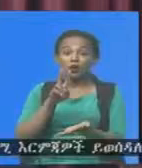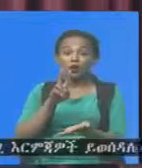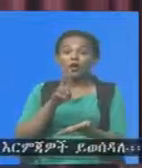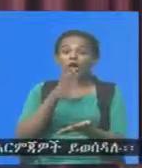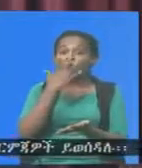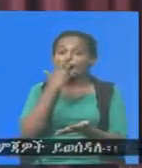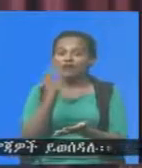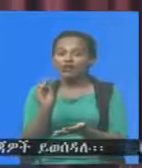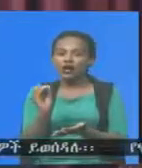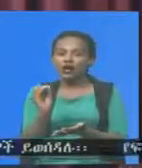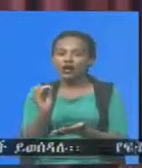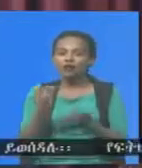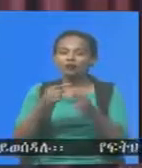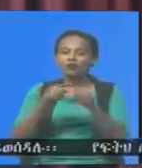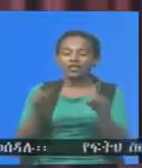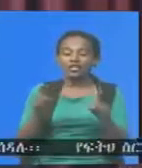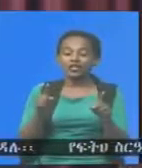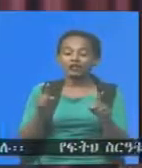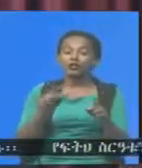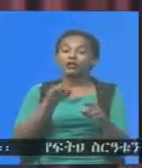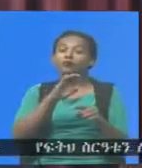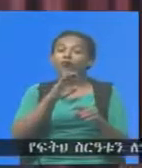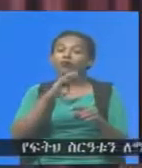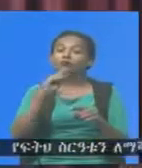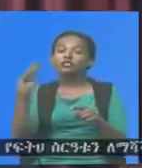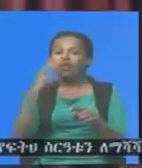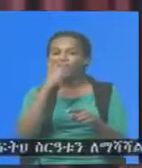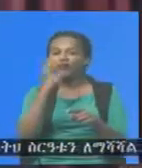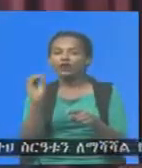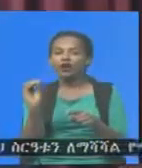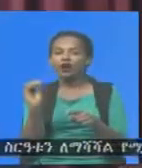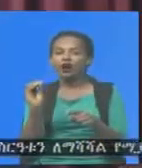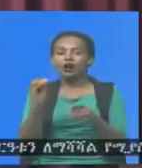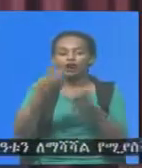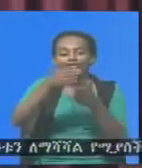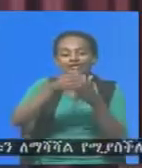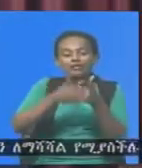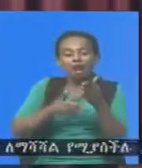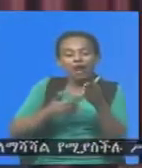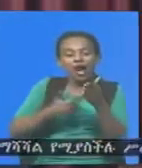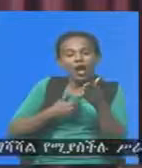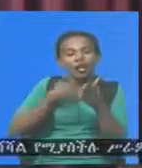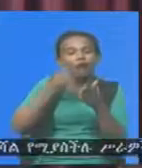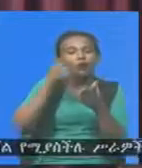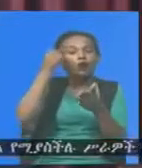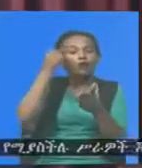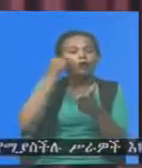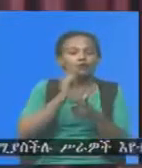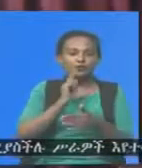በአፍሪካ በተለይም በምስራቅ አፍሪካ ድንበር አለ ብሎ ከማሰብ ነው።